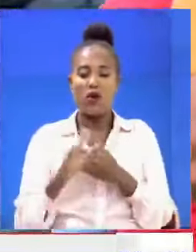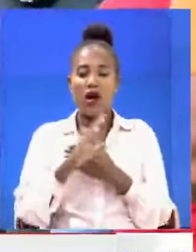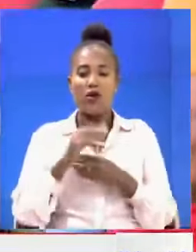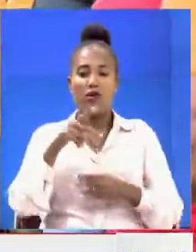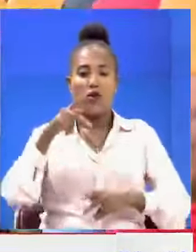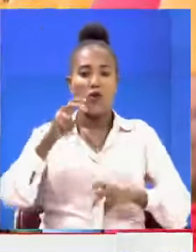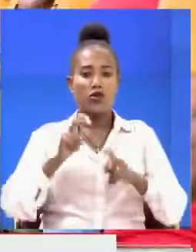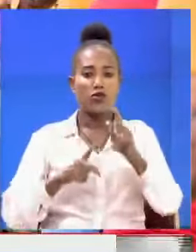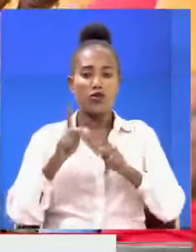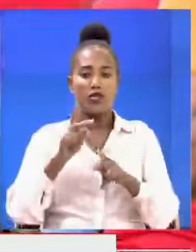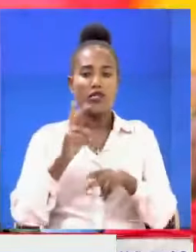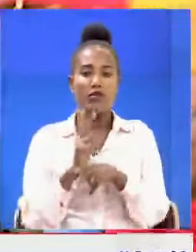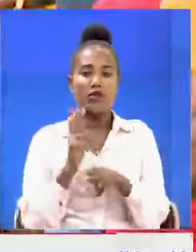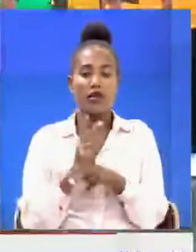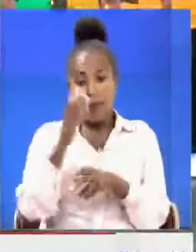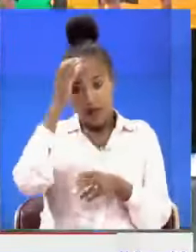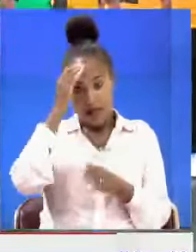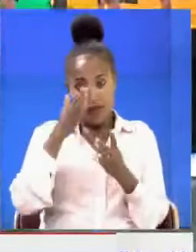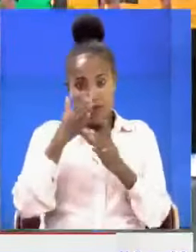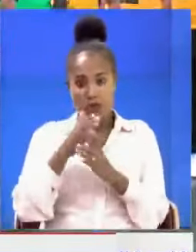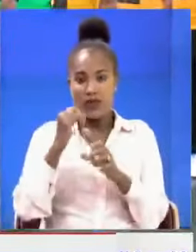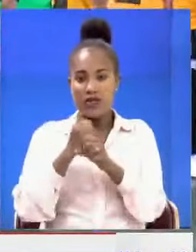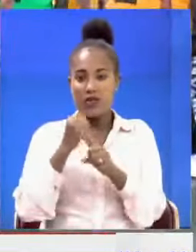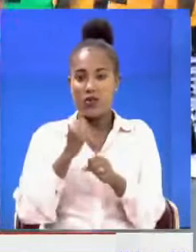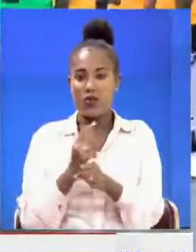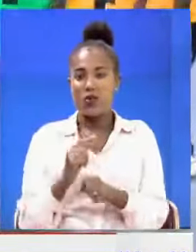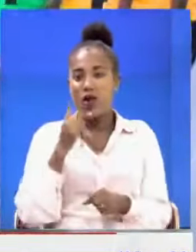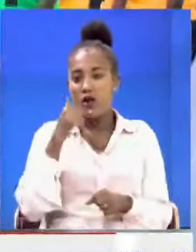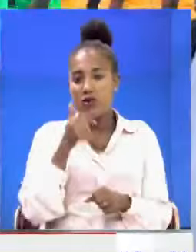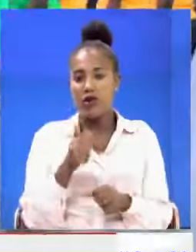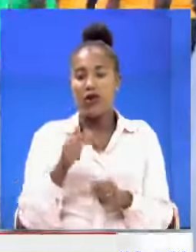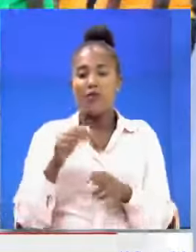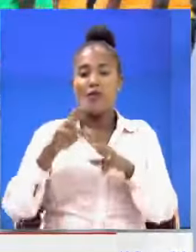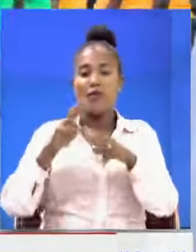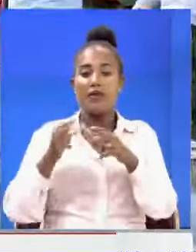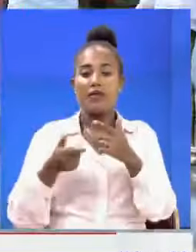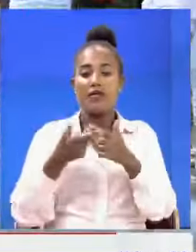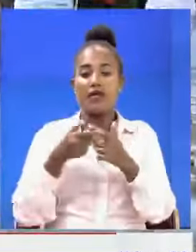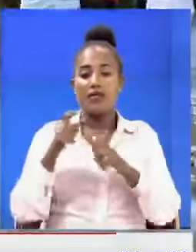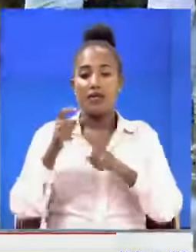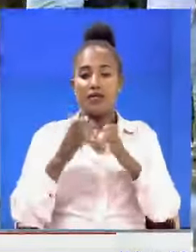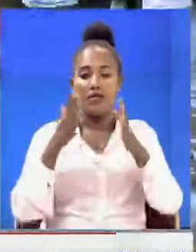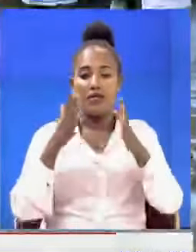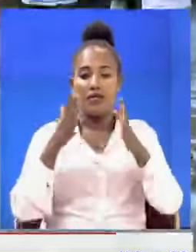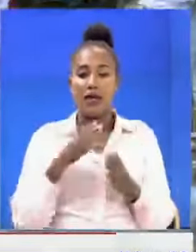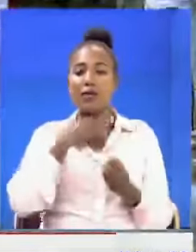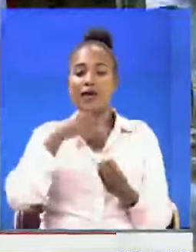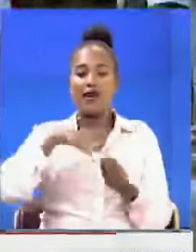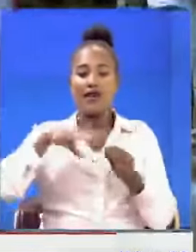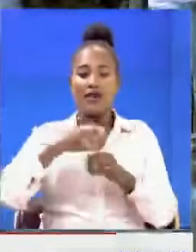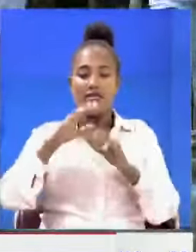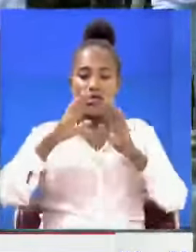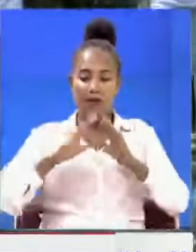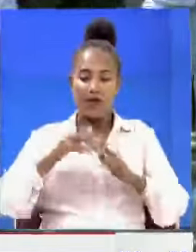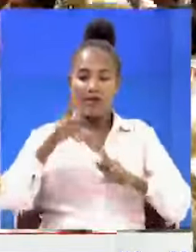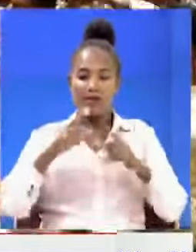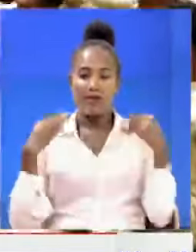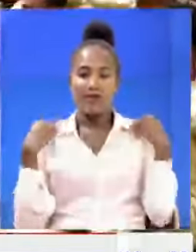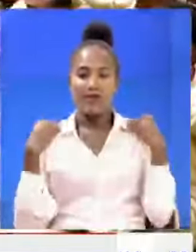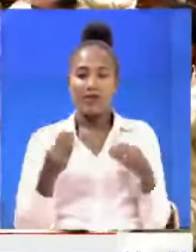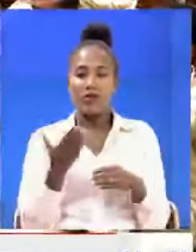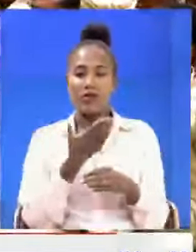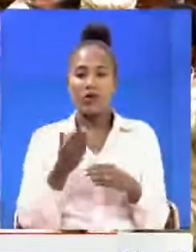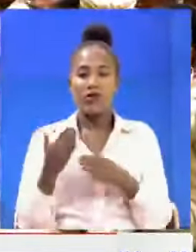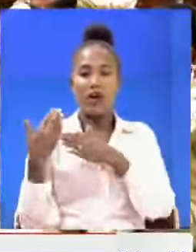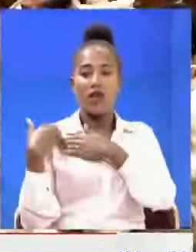ሀገሩንና ወገኑን እንዲጠብቅ በመንግስት በኩል ስራዎች እየተሰሩ ነው ያሉት በምክትል ርዕሰ መስተዳድር ማዕረግ የአማራ ክልል የሰላምና የህዝብ ደህንነት